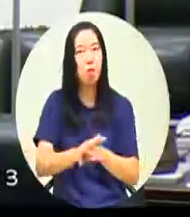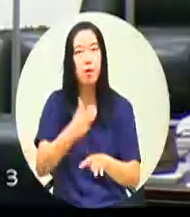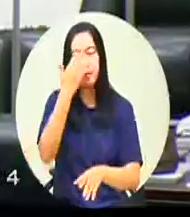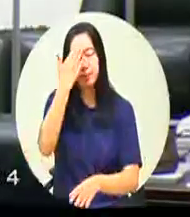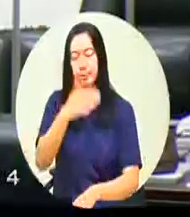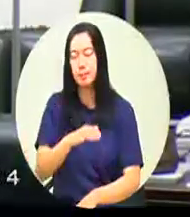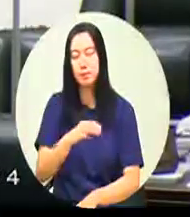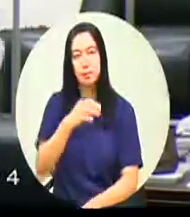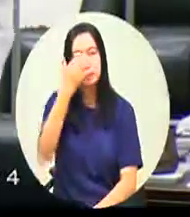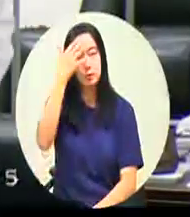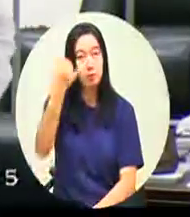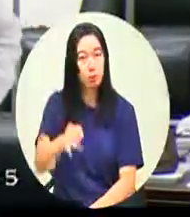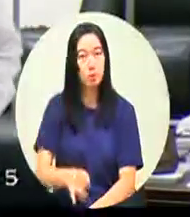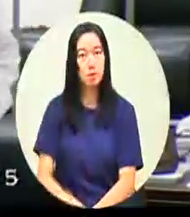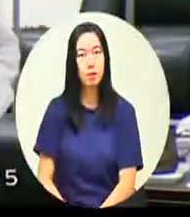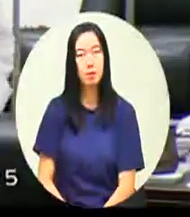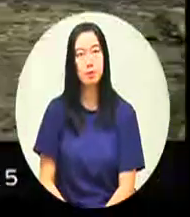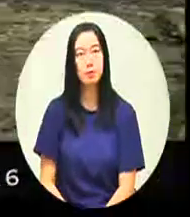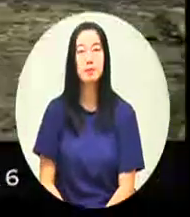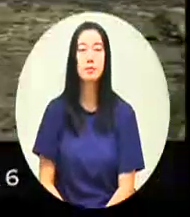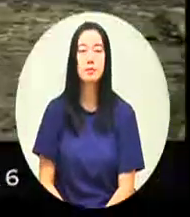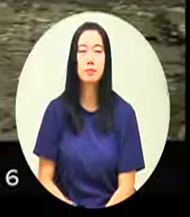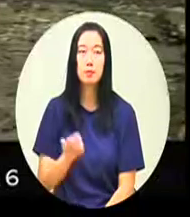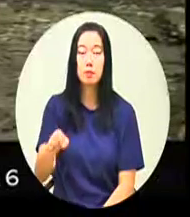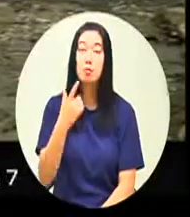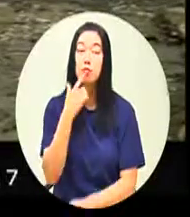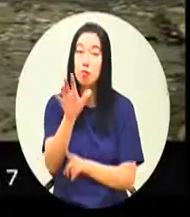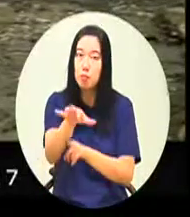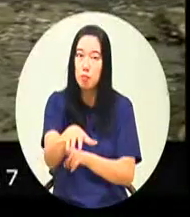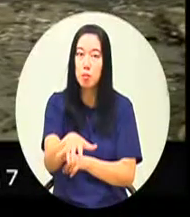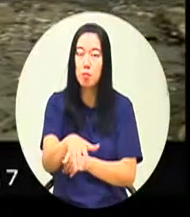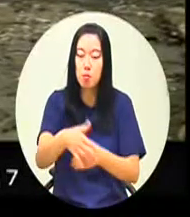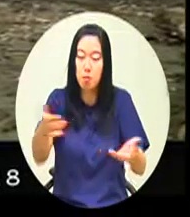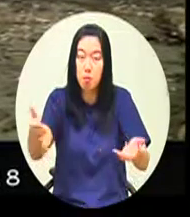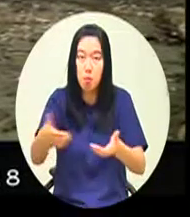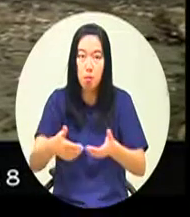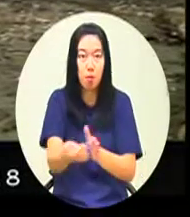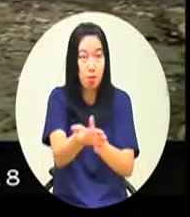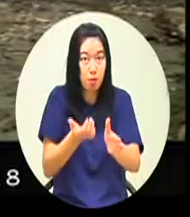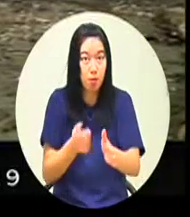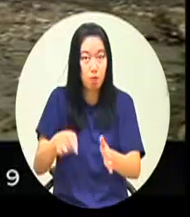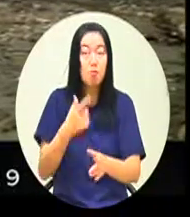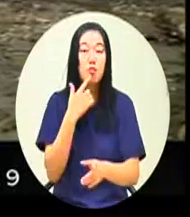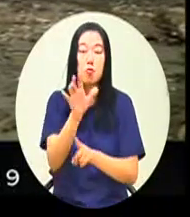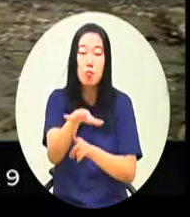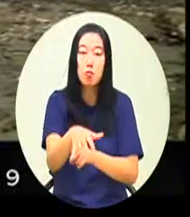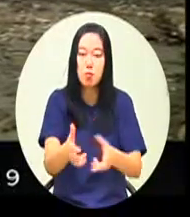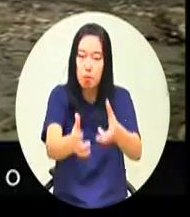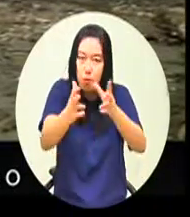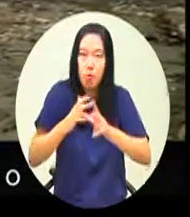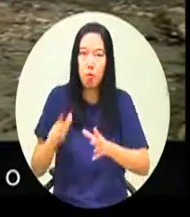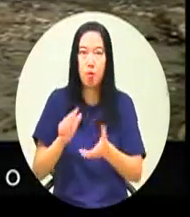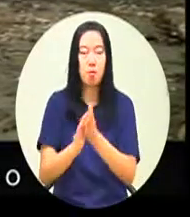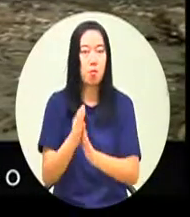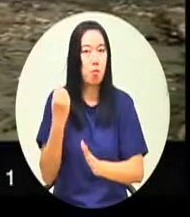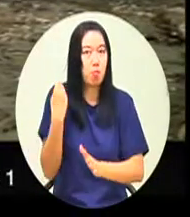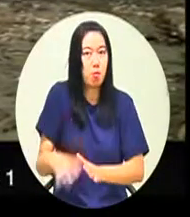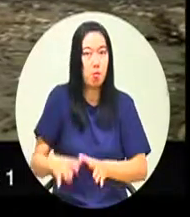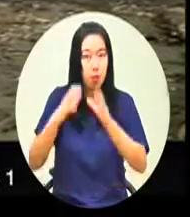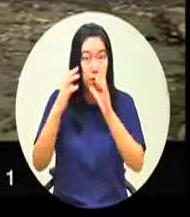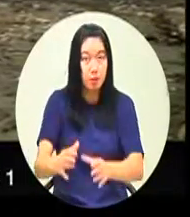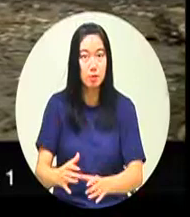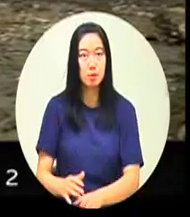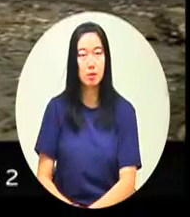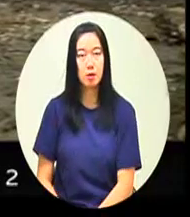快。好啊，你看这一个是美浓溪疏浚之前，所以呢美浓桥我也主张美浓桥要重新盖了，为什么？你看那